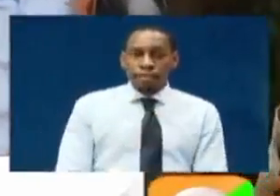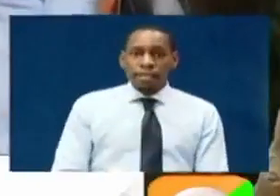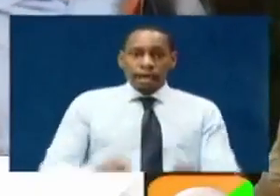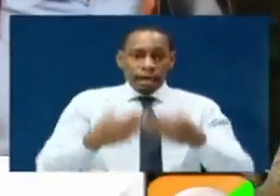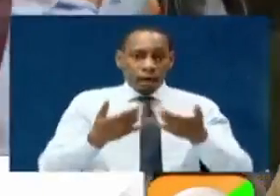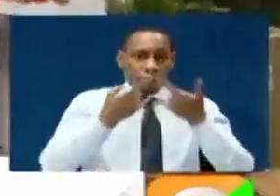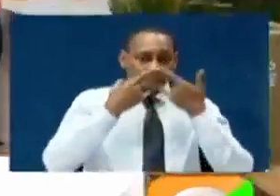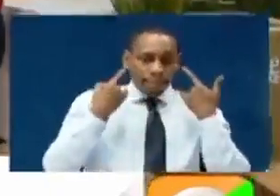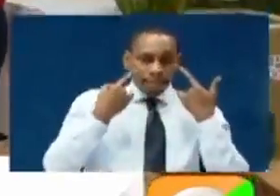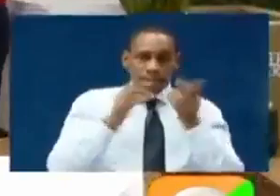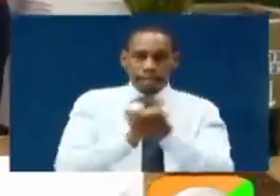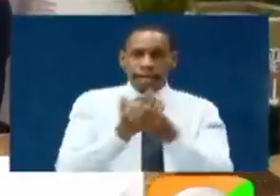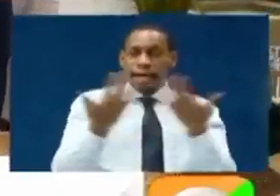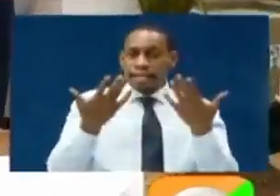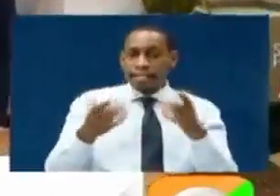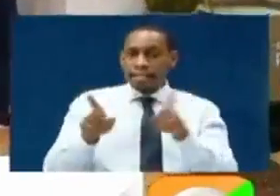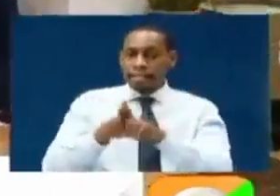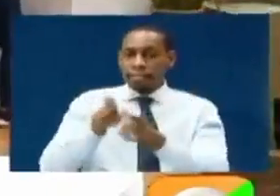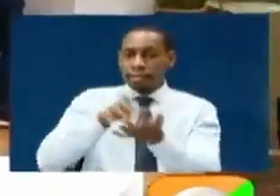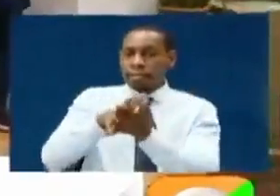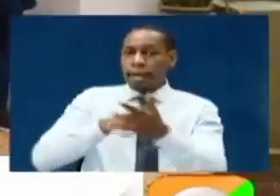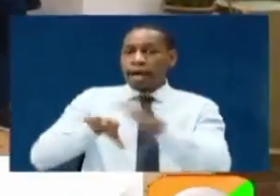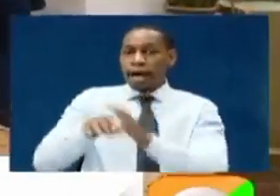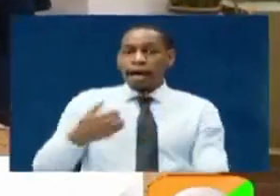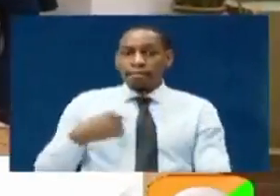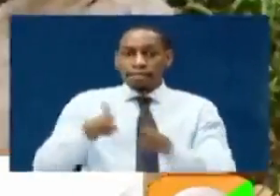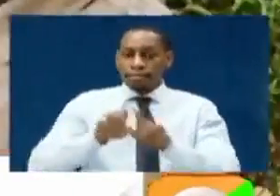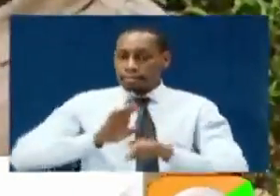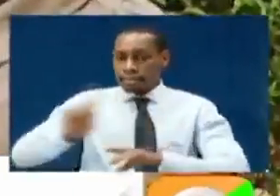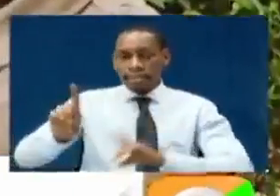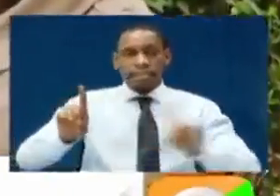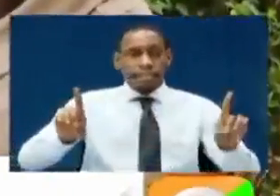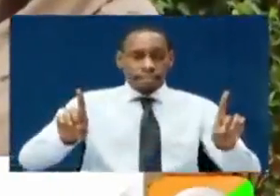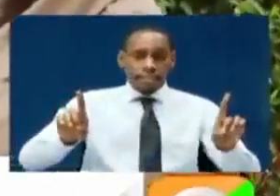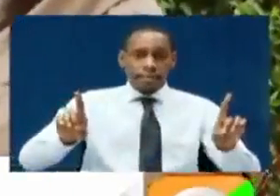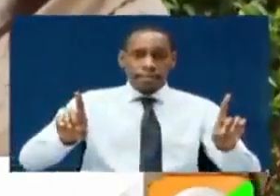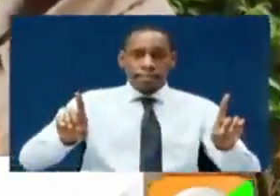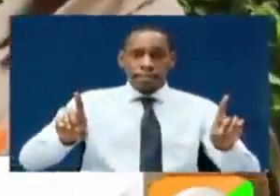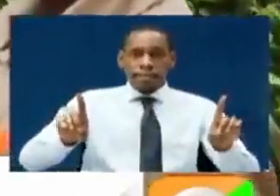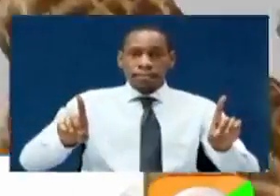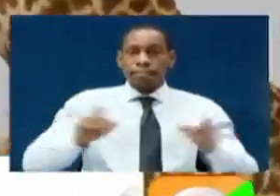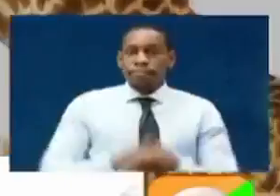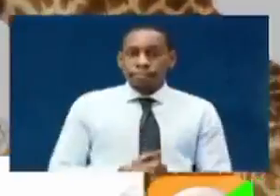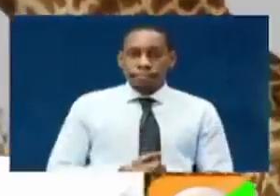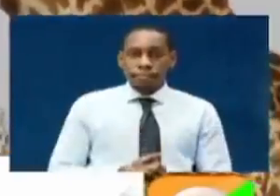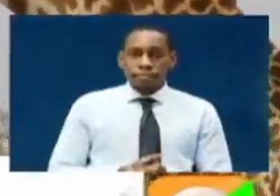Tahadhari kwa kuvaa maski, kunawa mikono au kutumia vyeuzi na kukaa umbali wa mita 1.5 kati ya watu.